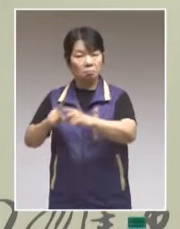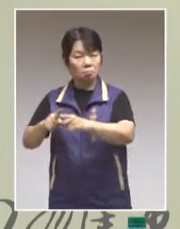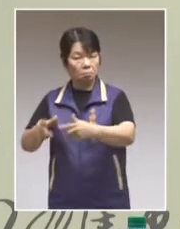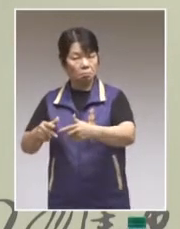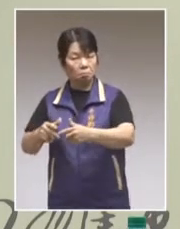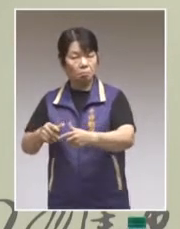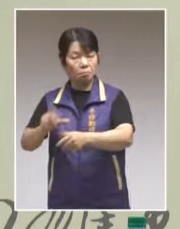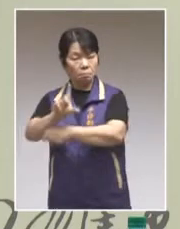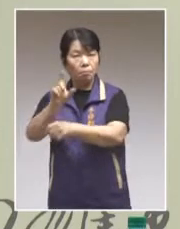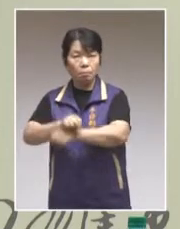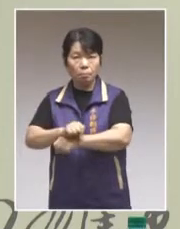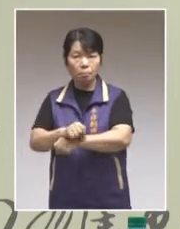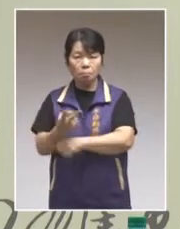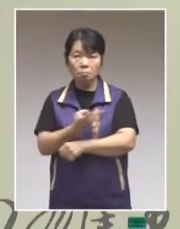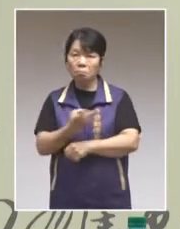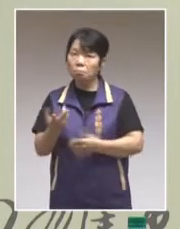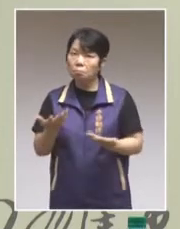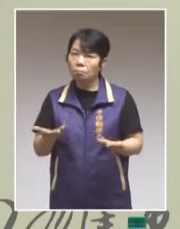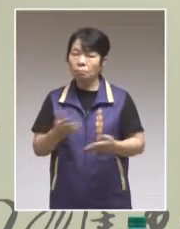们